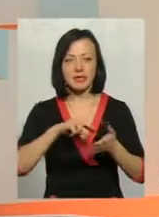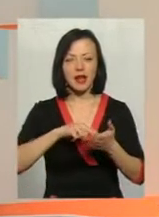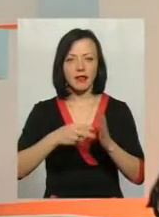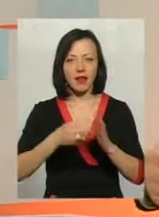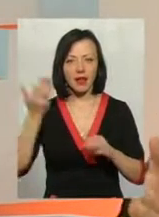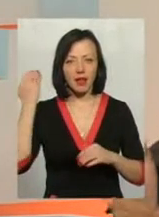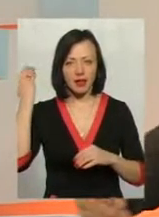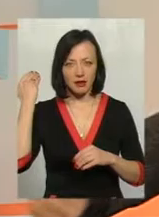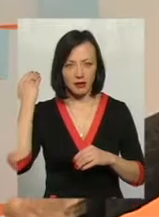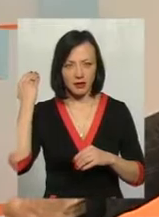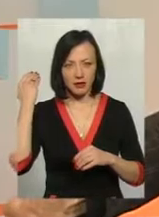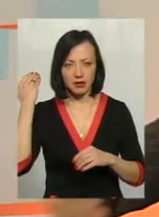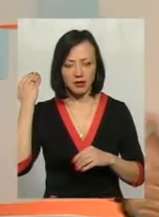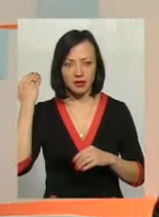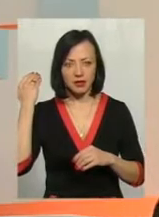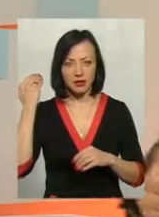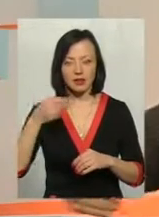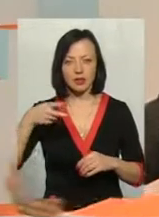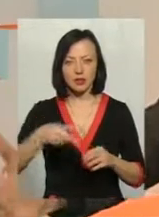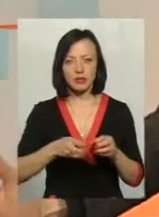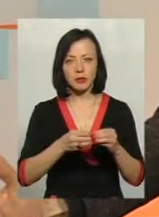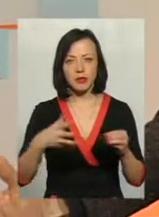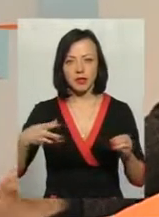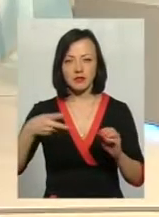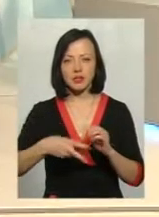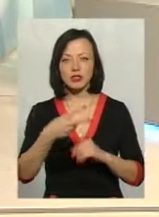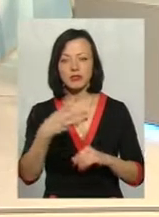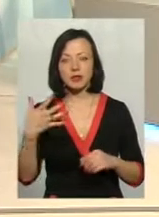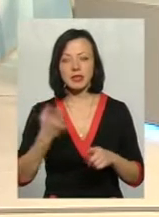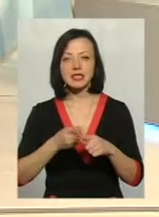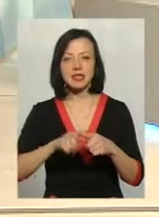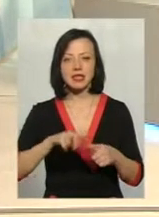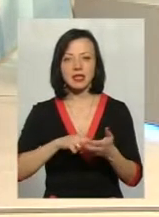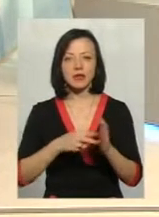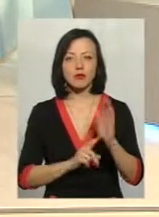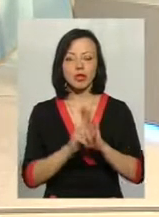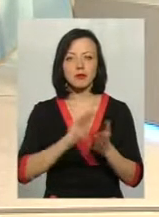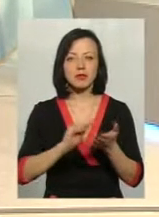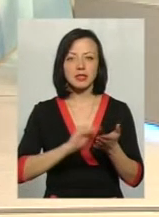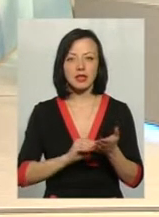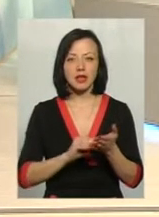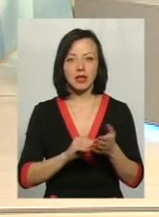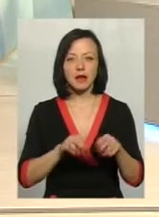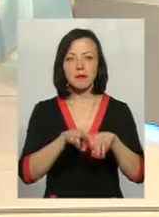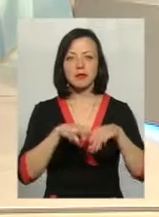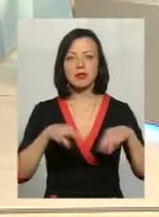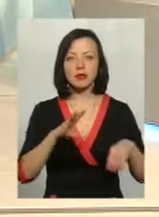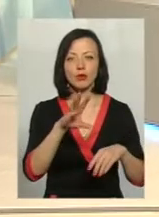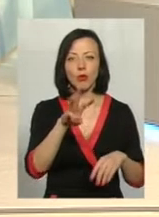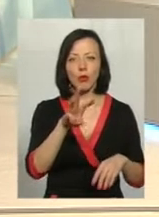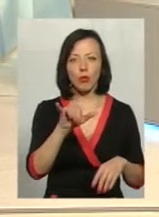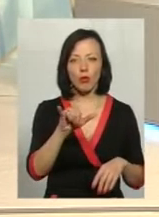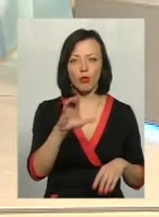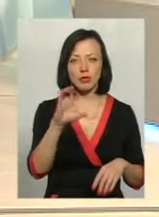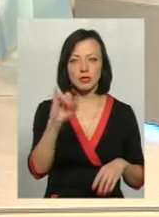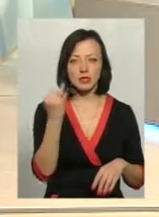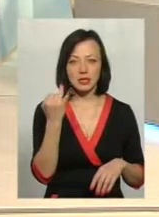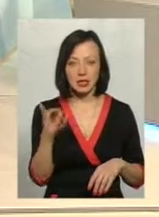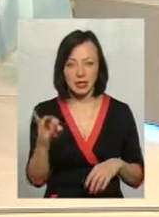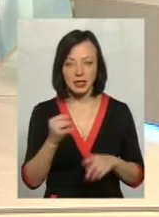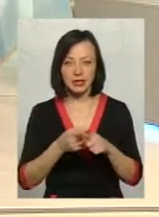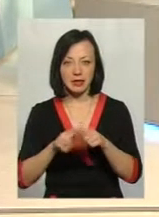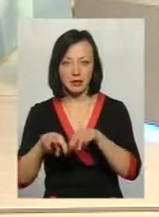стратегії побудови нової системи охорони здоров'я 2015-2025. Ця стратегія почала писатися ще за міністра Мусія. Потім за міністра